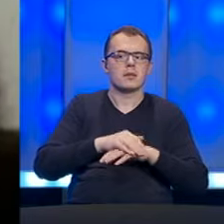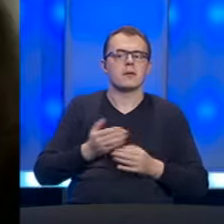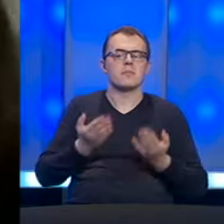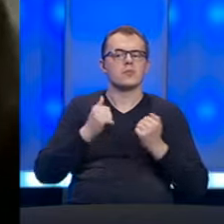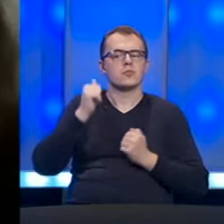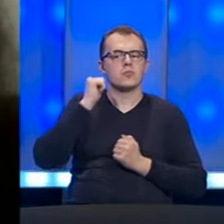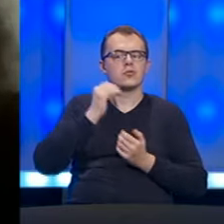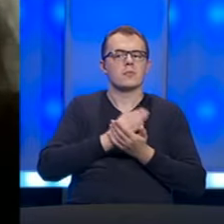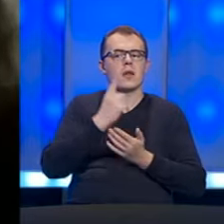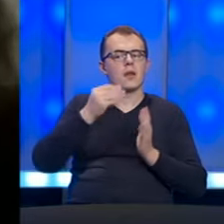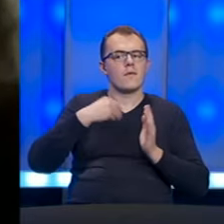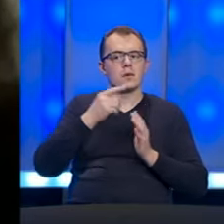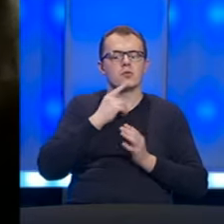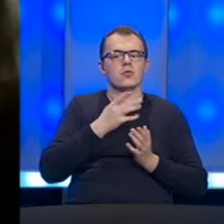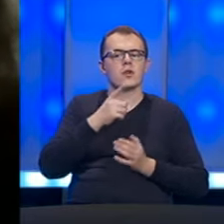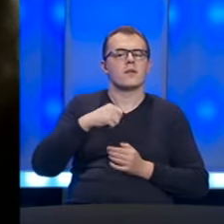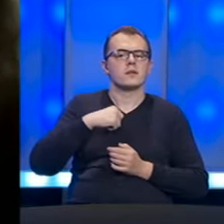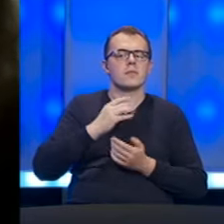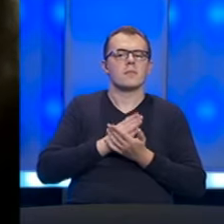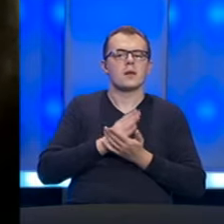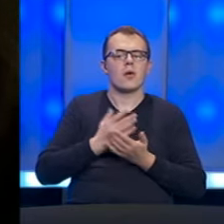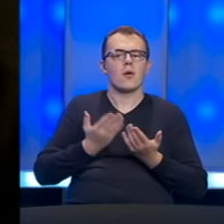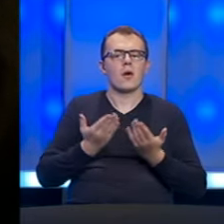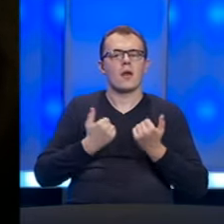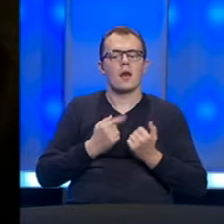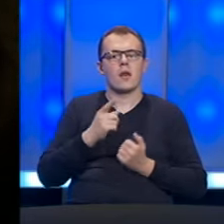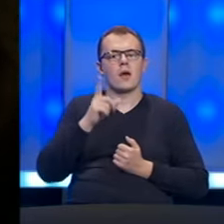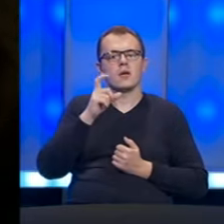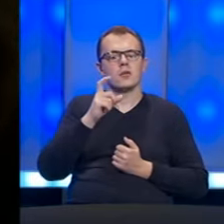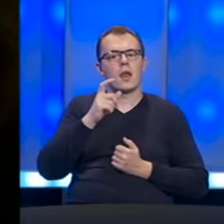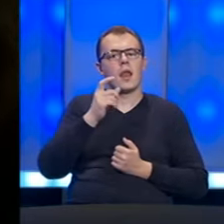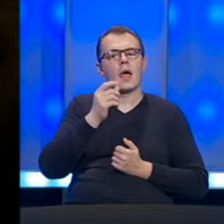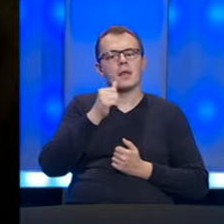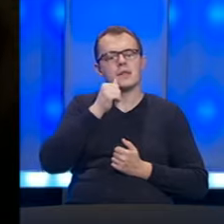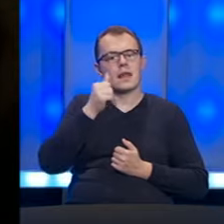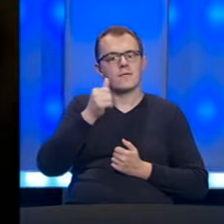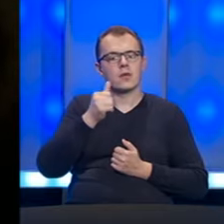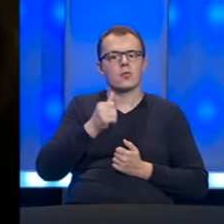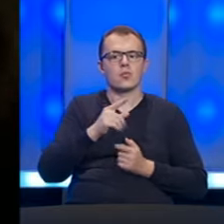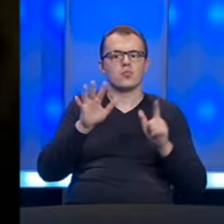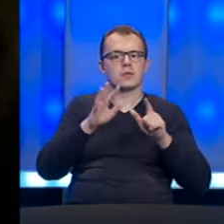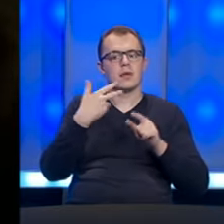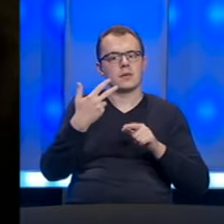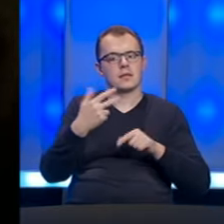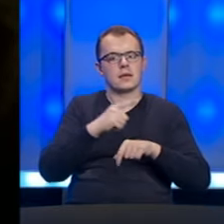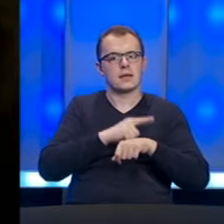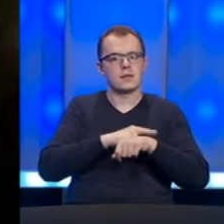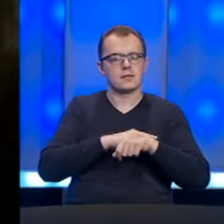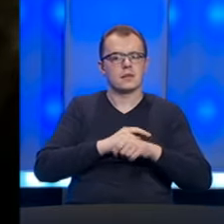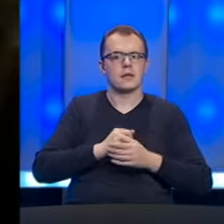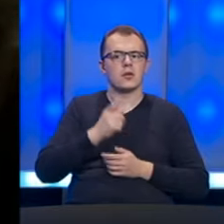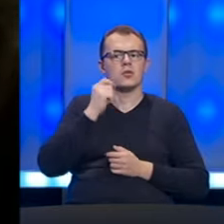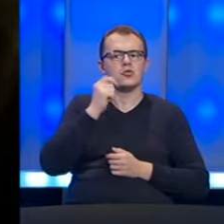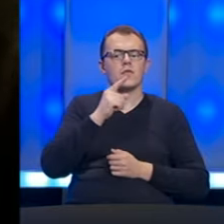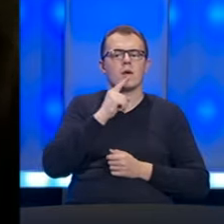jučer je bila jedna vijest koja će i vas zanimati, bilo je na Channel 4, na Dnevniku. U 7:30